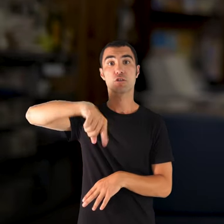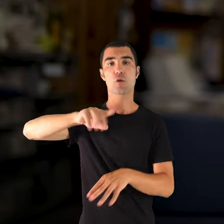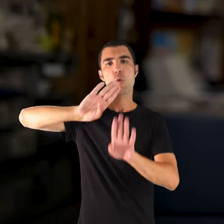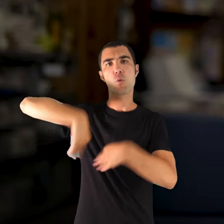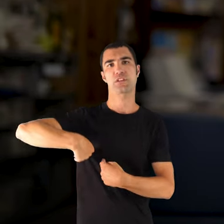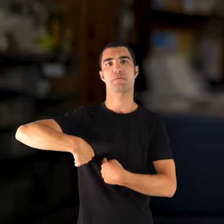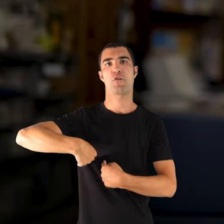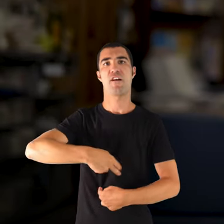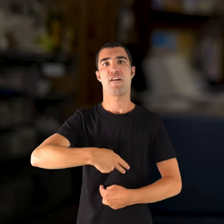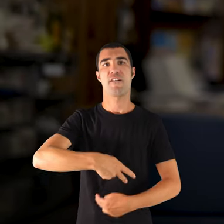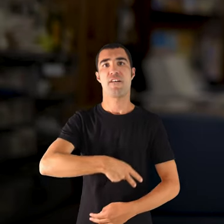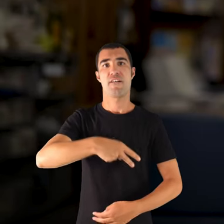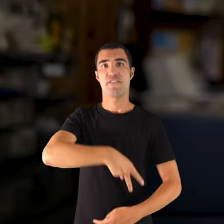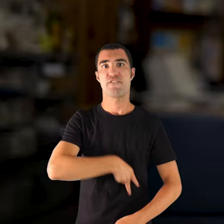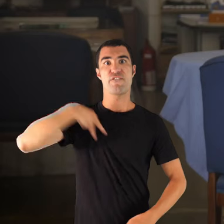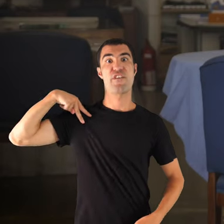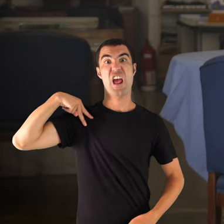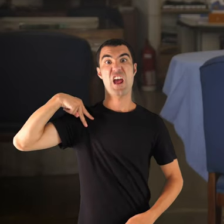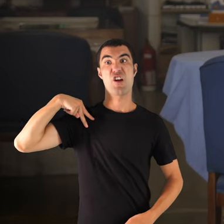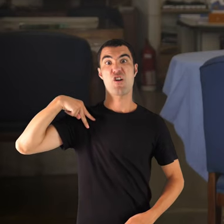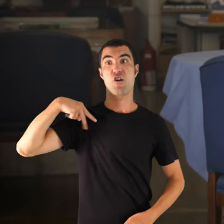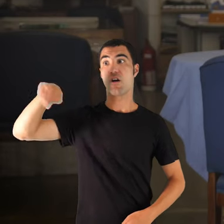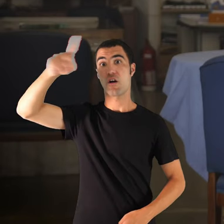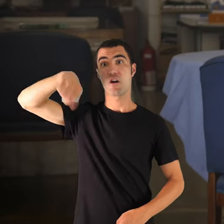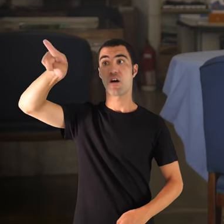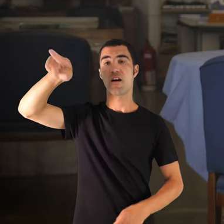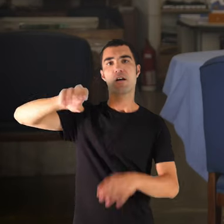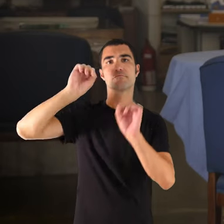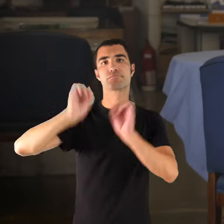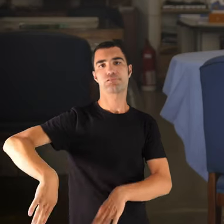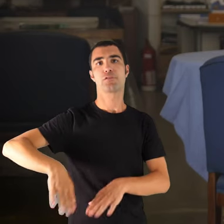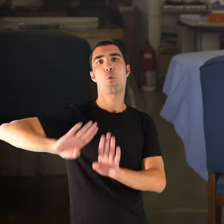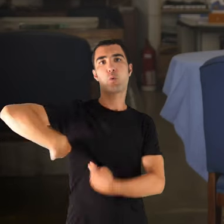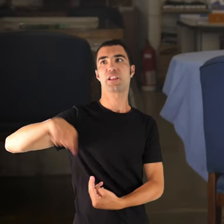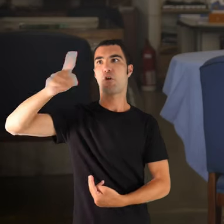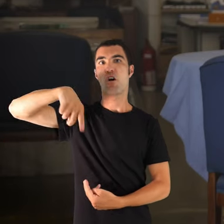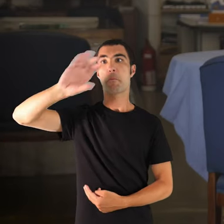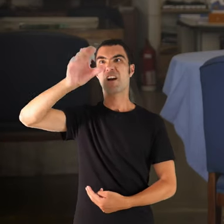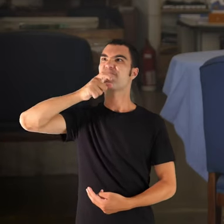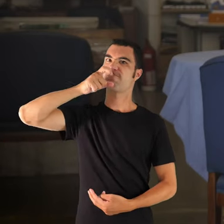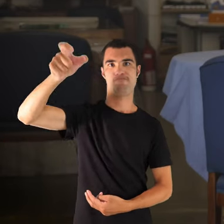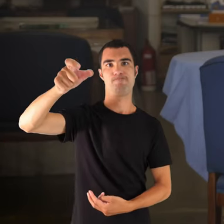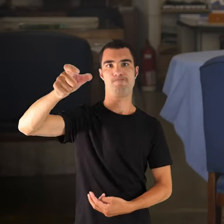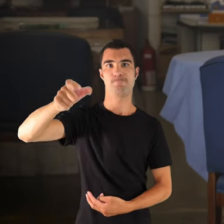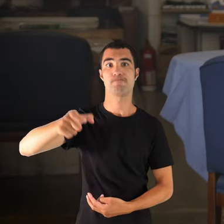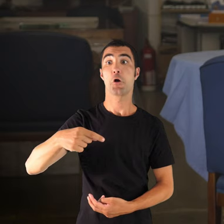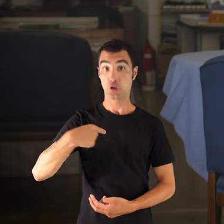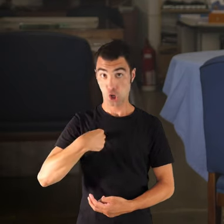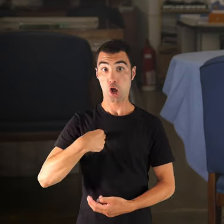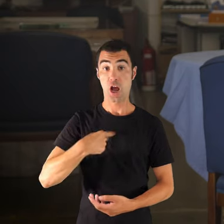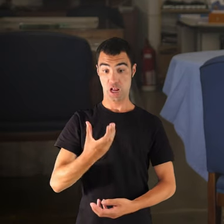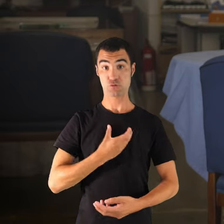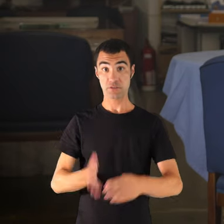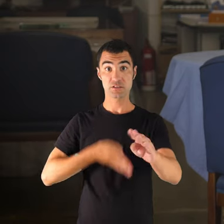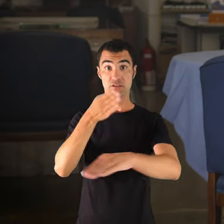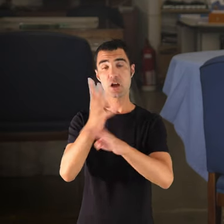les tropes del tio Paco. Jo he anat a l'Ajuntament a esperar una cua perquè l'Ajuntament en aquell